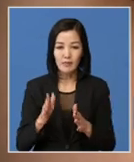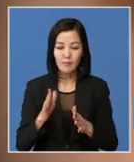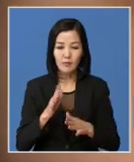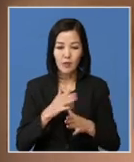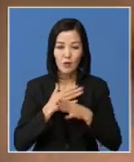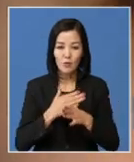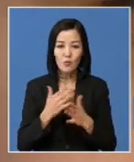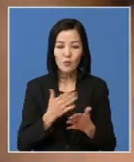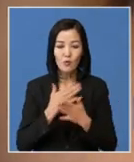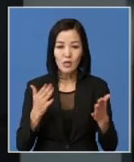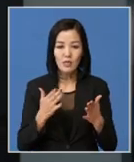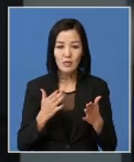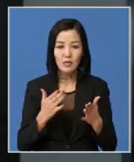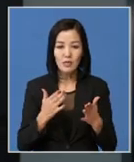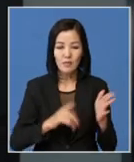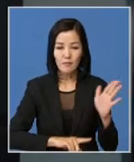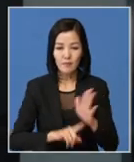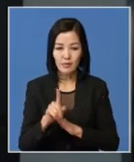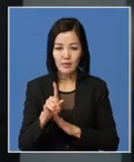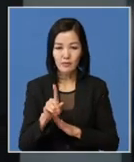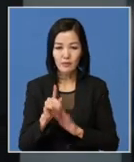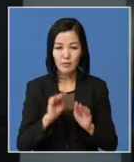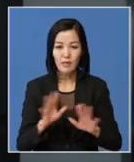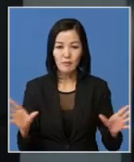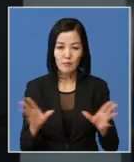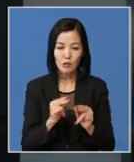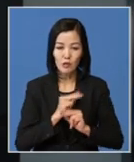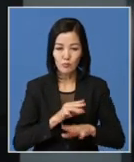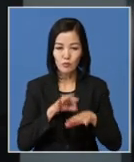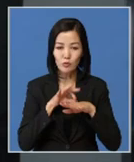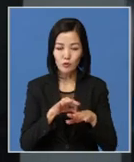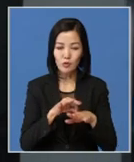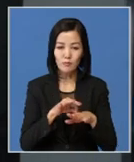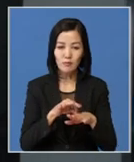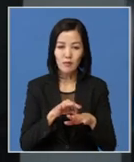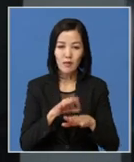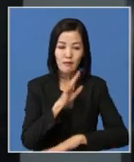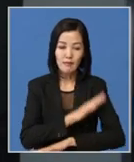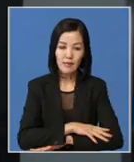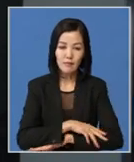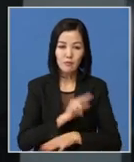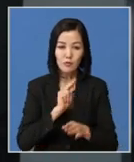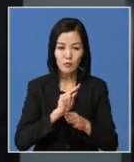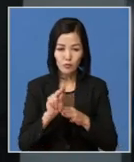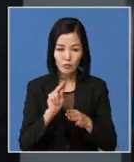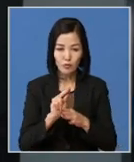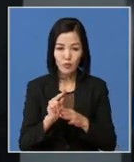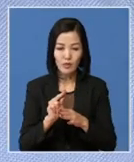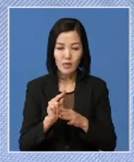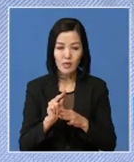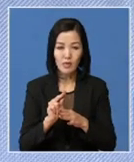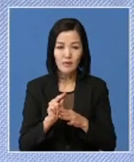бүгін үлкен қадам жасадық. Балалармен тікелей жұмыс жасаймыз. Олардың тәртібін түзеуге, мектептің намысын